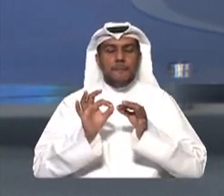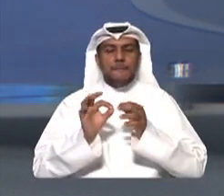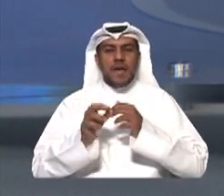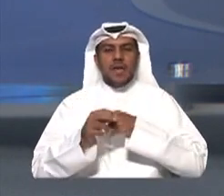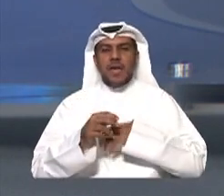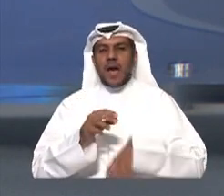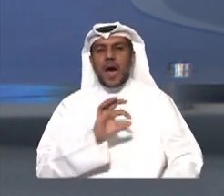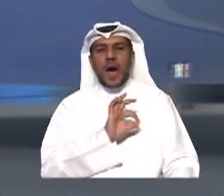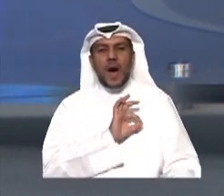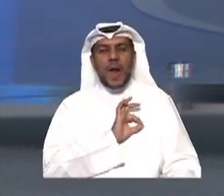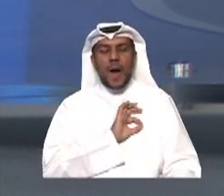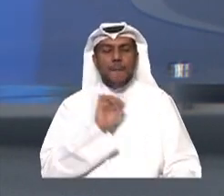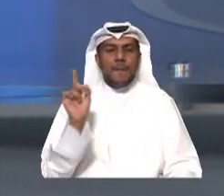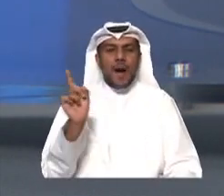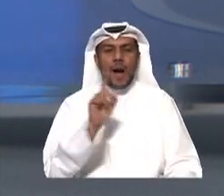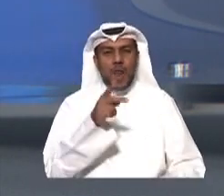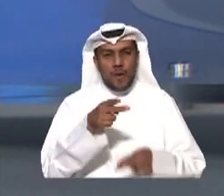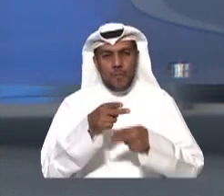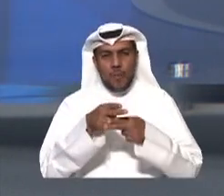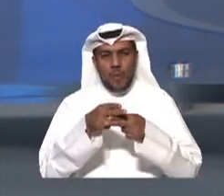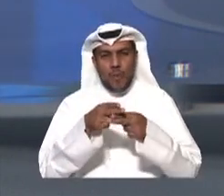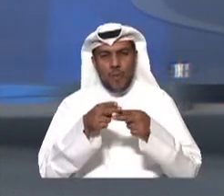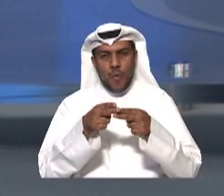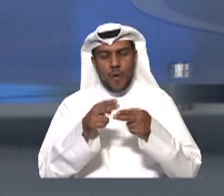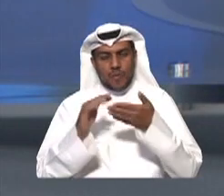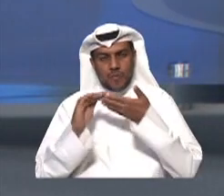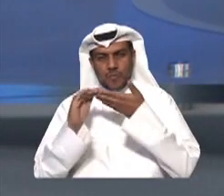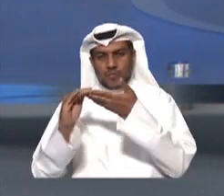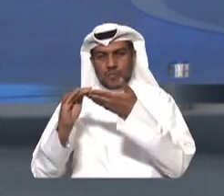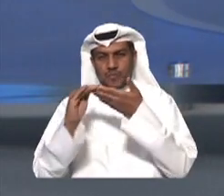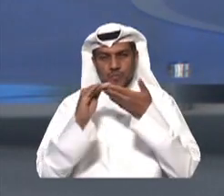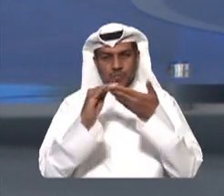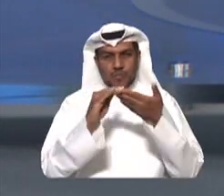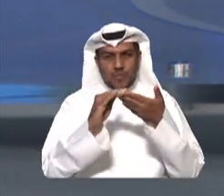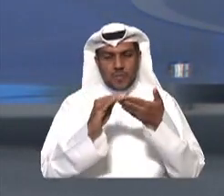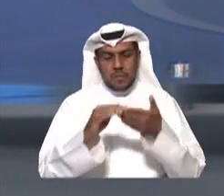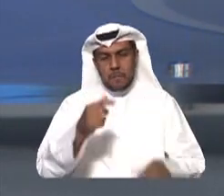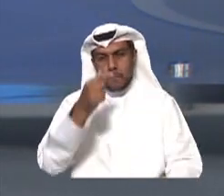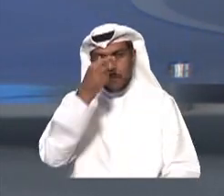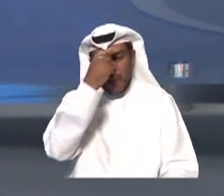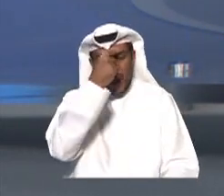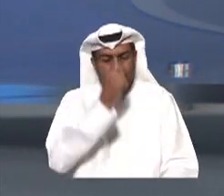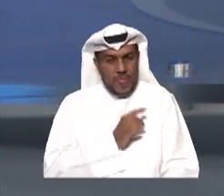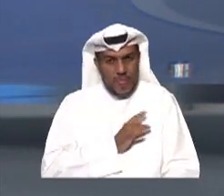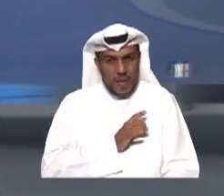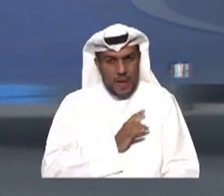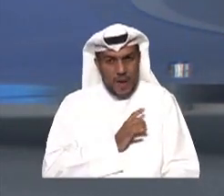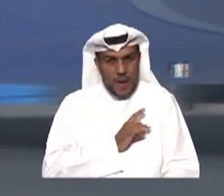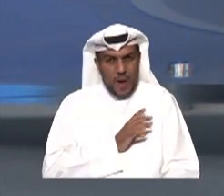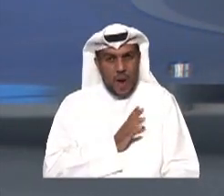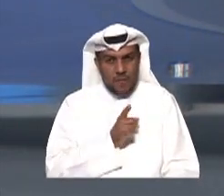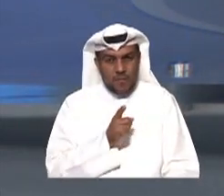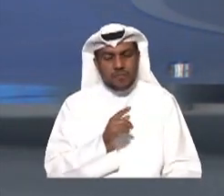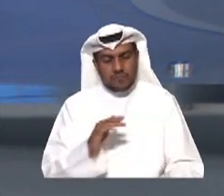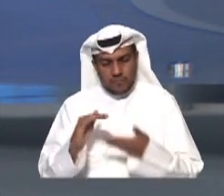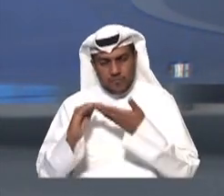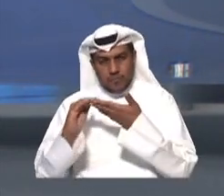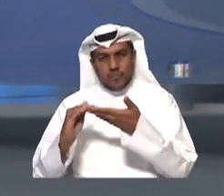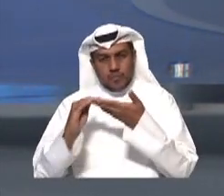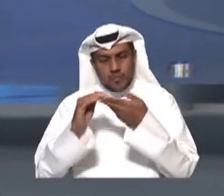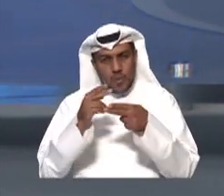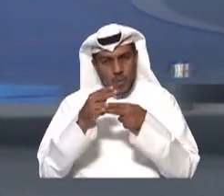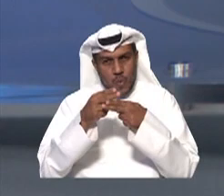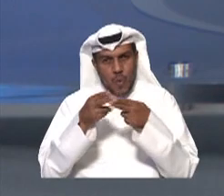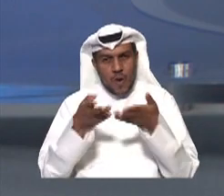الغربي لتفقد مرضى القلب. الجولة الإنسانية شملت العديد من الأنشطة التي تهدف إلى تقديم